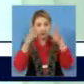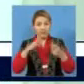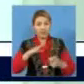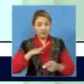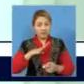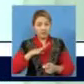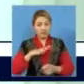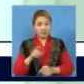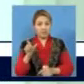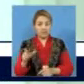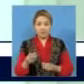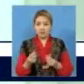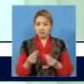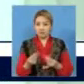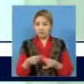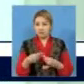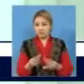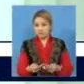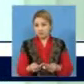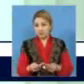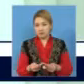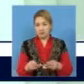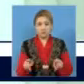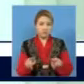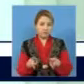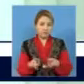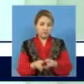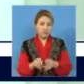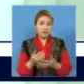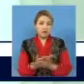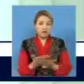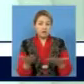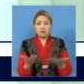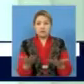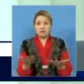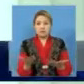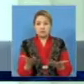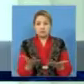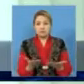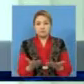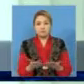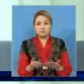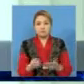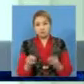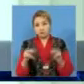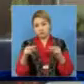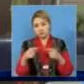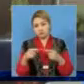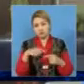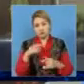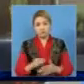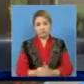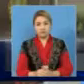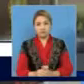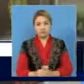бір ақшалай не береді деген, соның қаншалықты жаңағы әсерлі болып тұр.